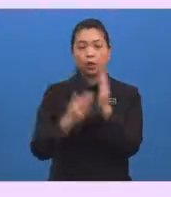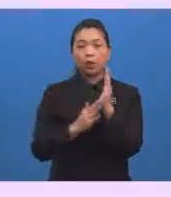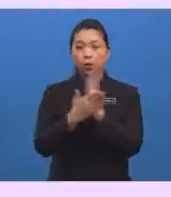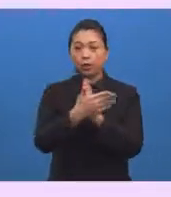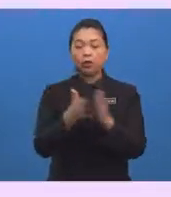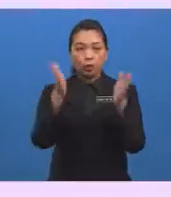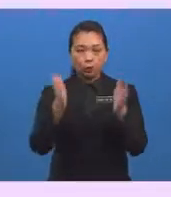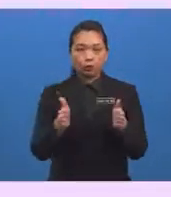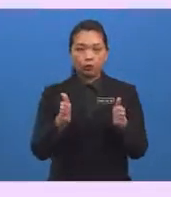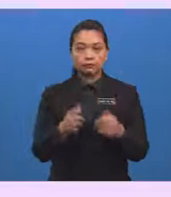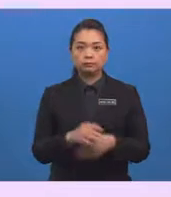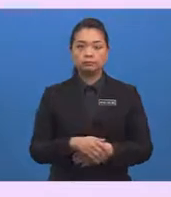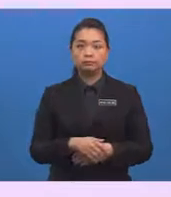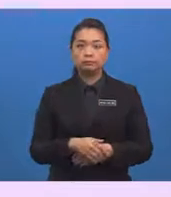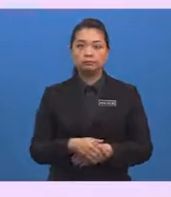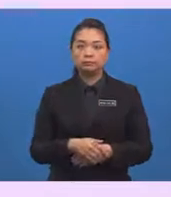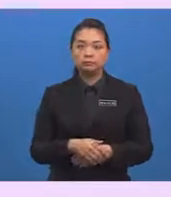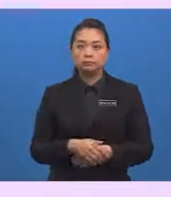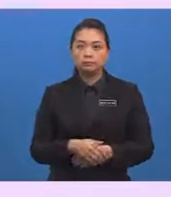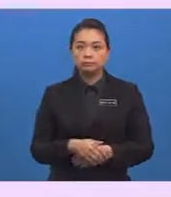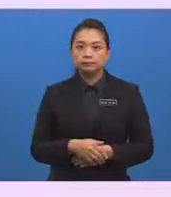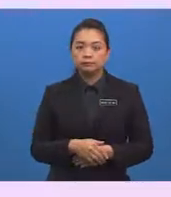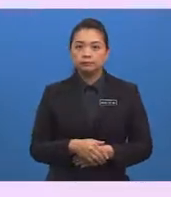berkepentingan ataupun stakeholders.